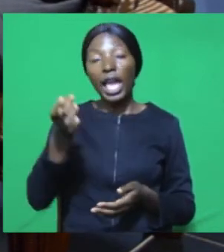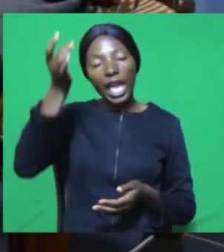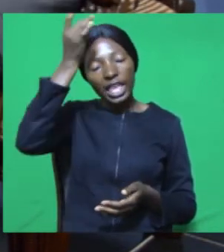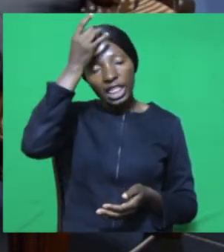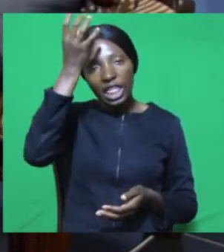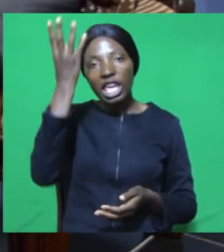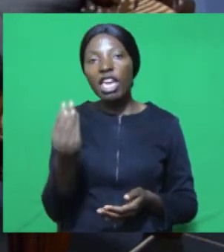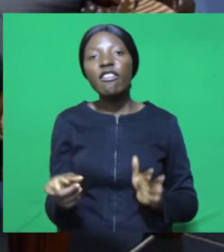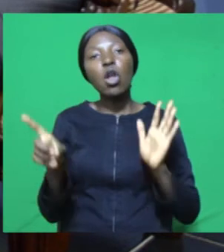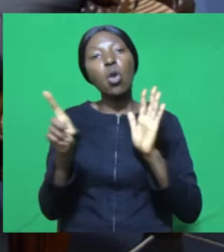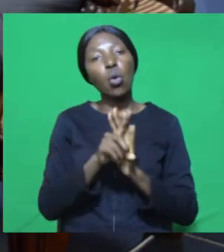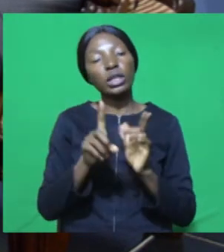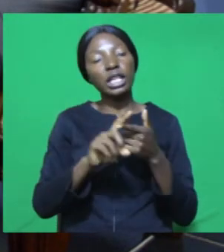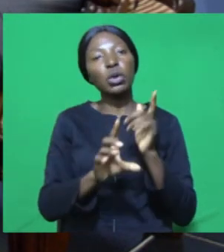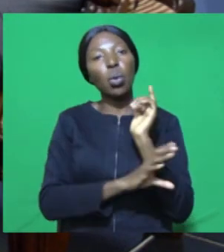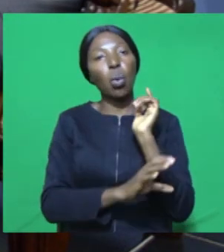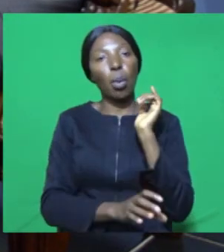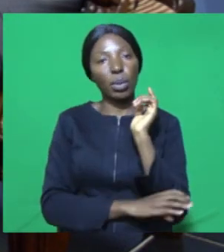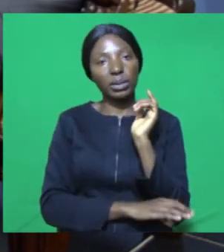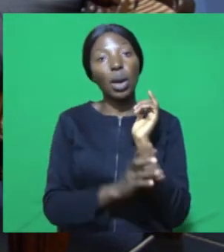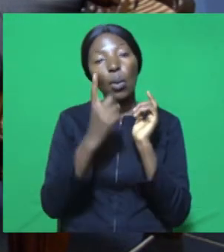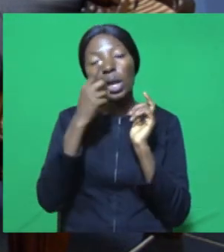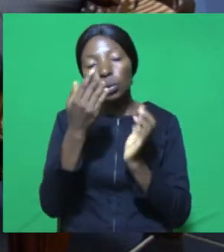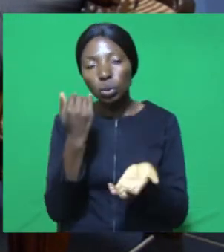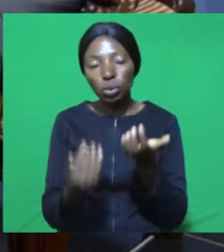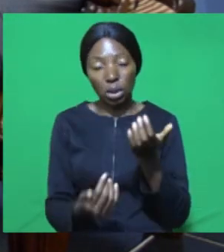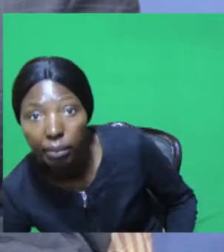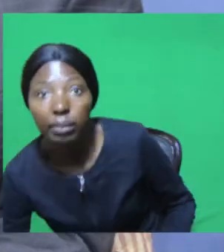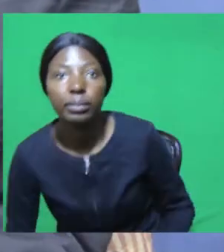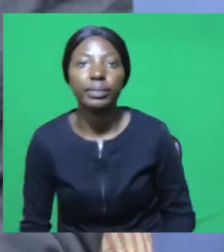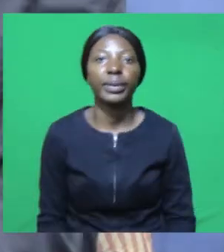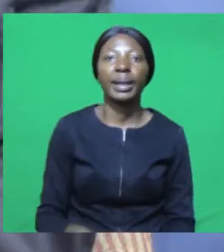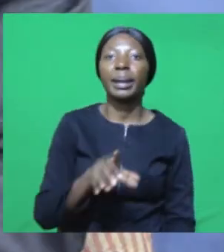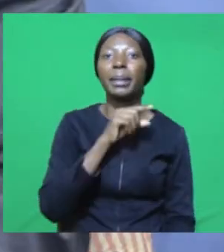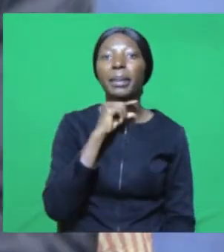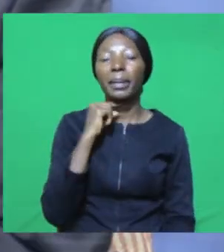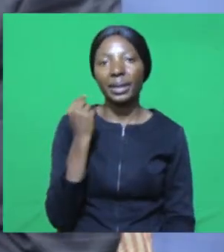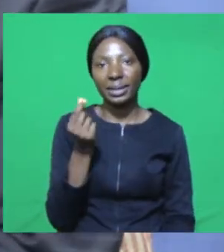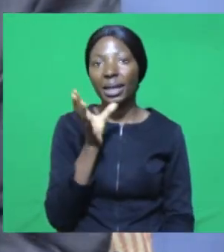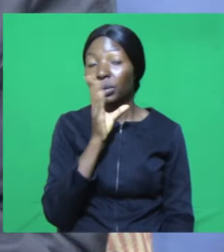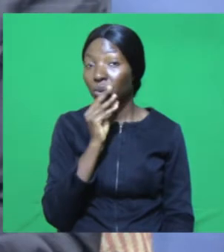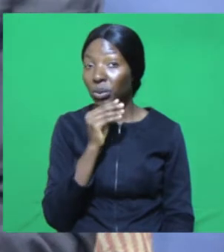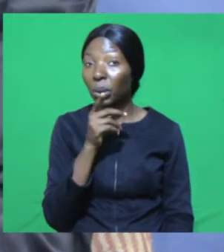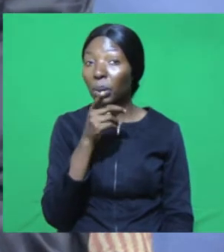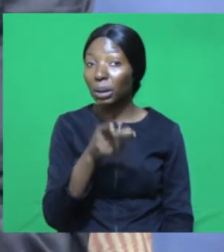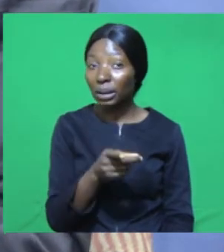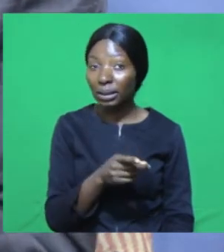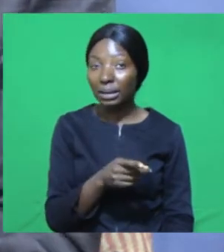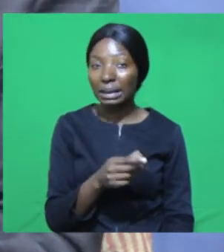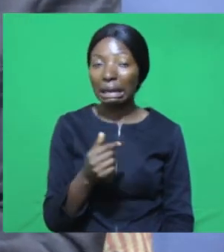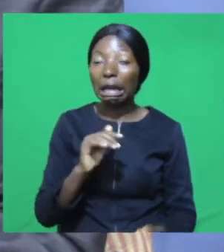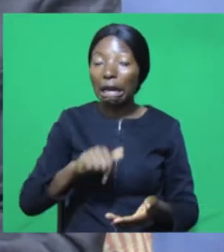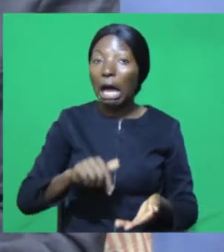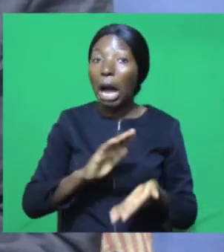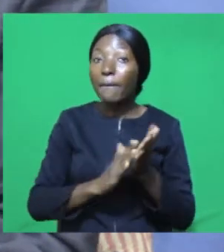inotangira kuuhumwana hunouya kana watenda kwaari Pastor apa mataura imwe dimension